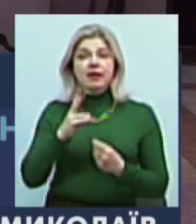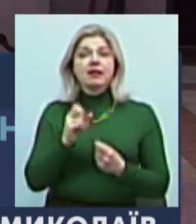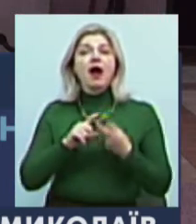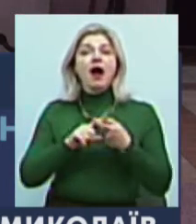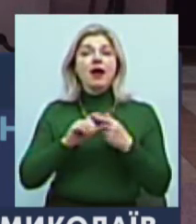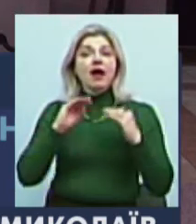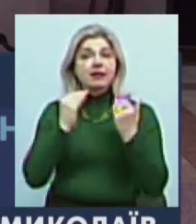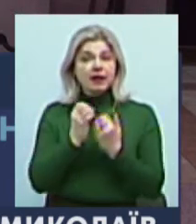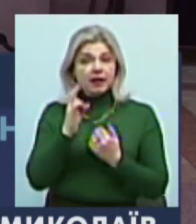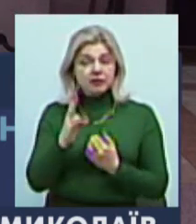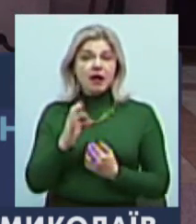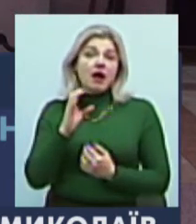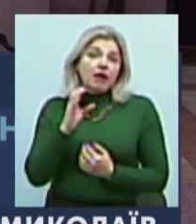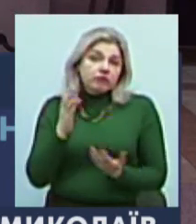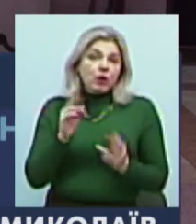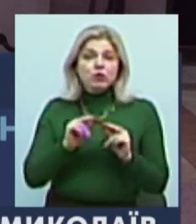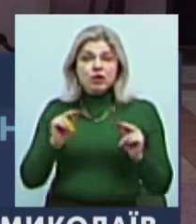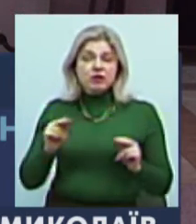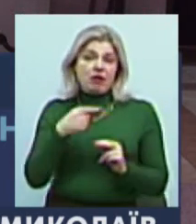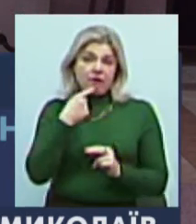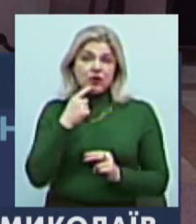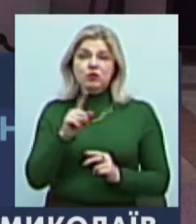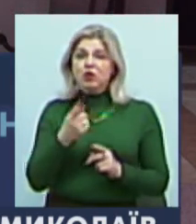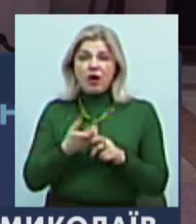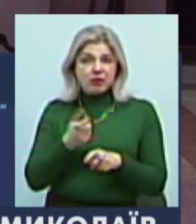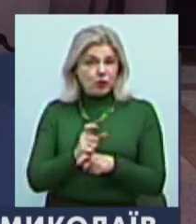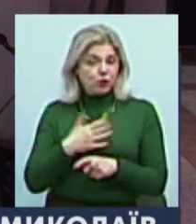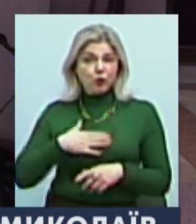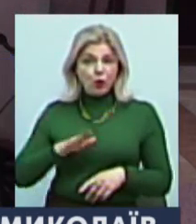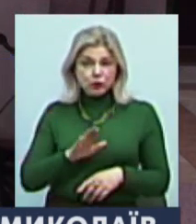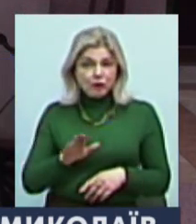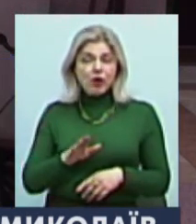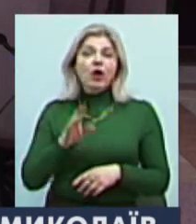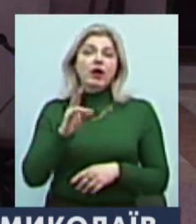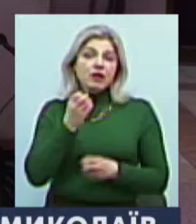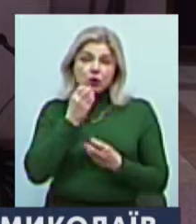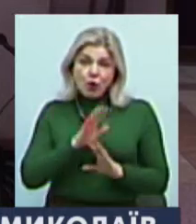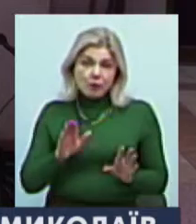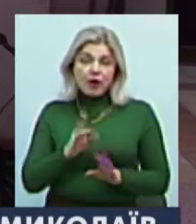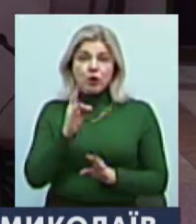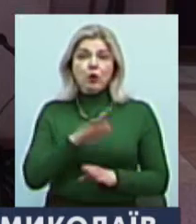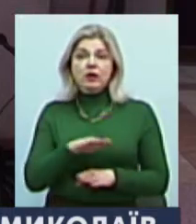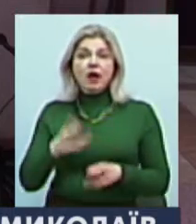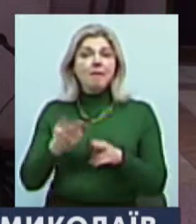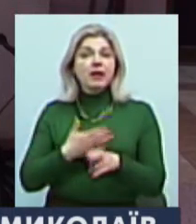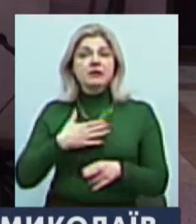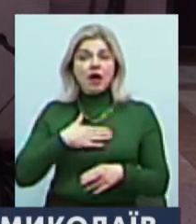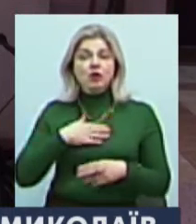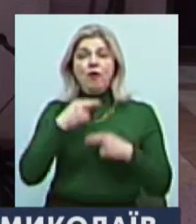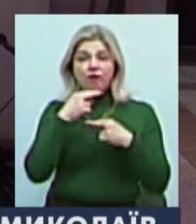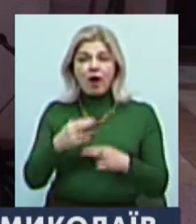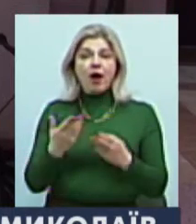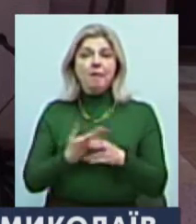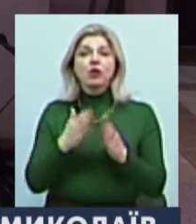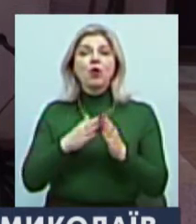дуже добре, але ми розуміємо об'єктивну необхідність такої ситуації. Але діти без нашої уваги, без домашнього завдання, без